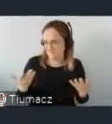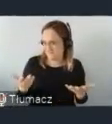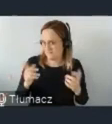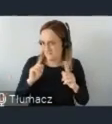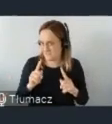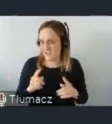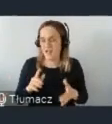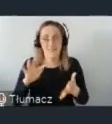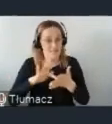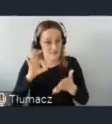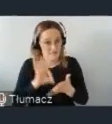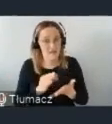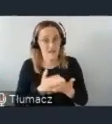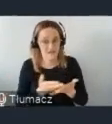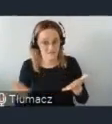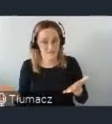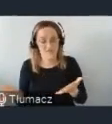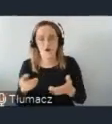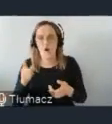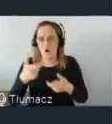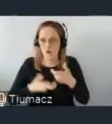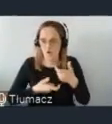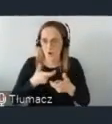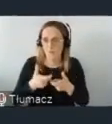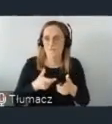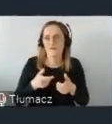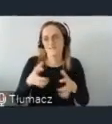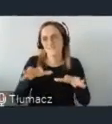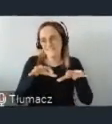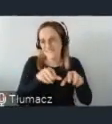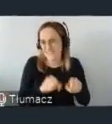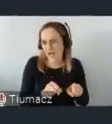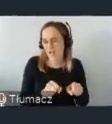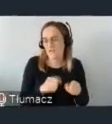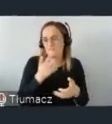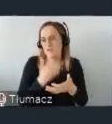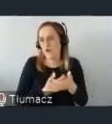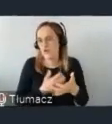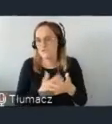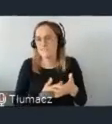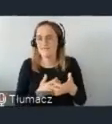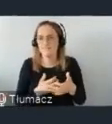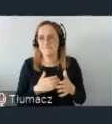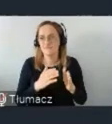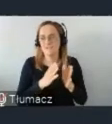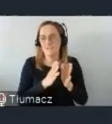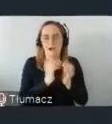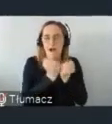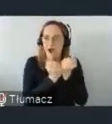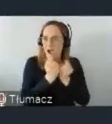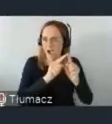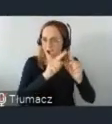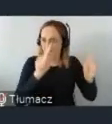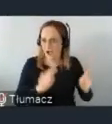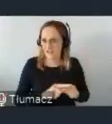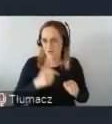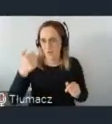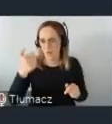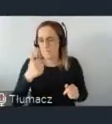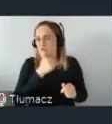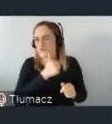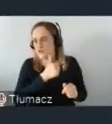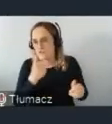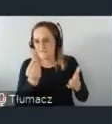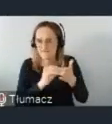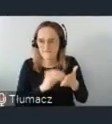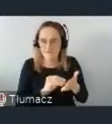roomów. Zapewne robicie zajęcia z wykorzystaniem, nie wiem, kartek długopisów, szyfrów,